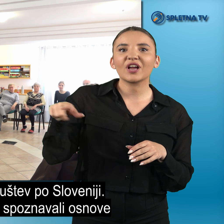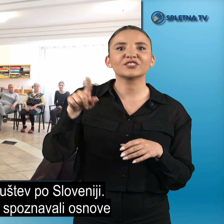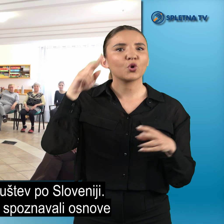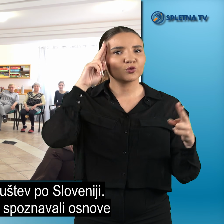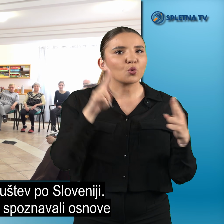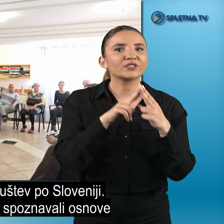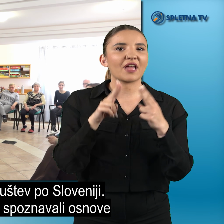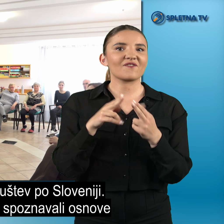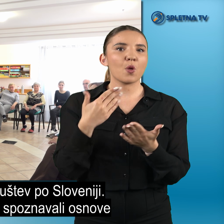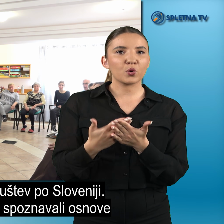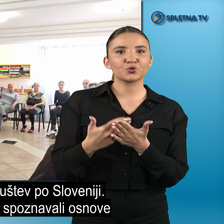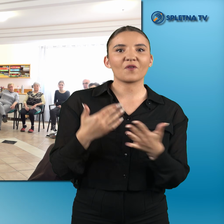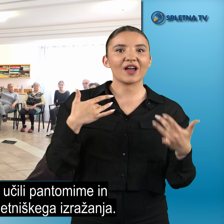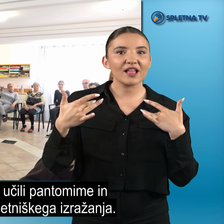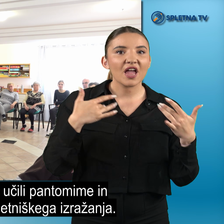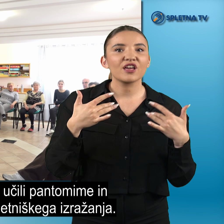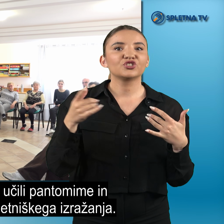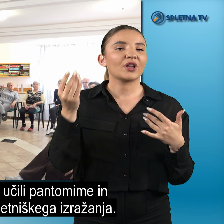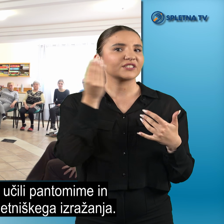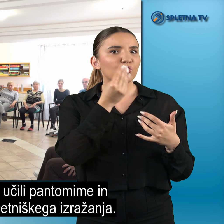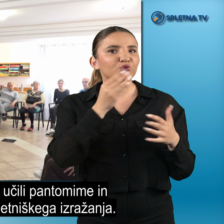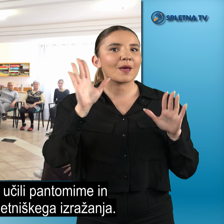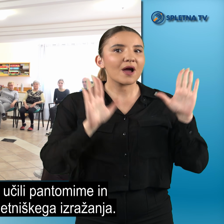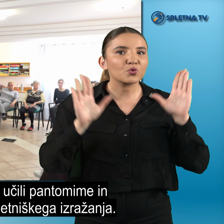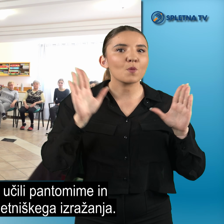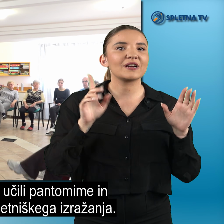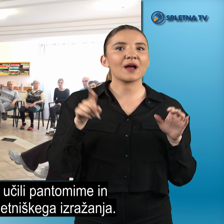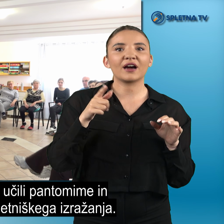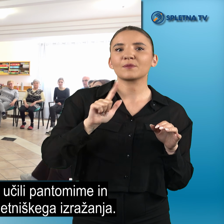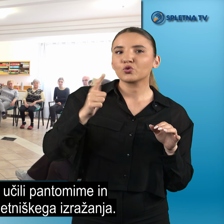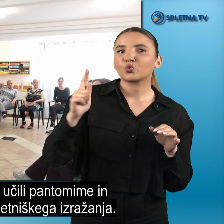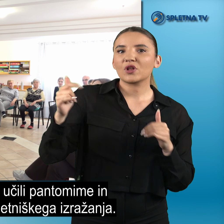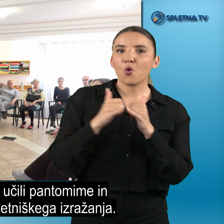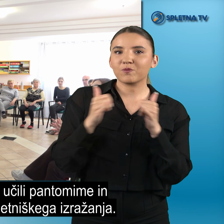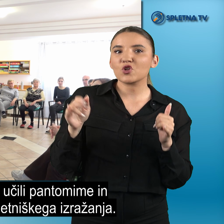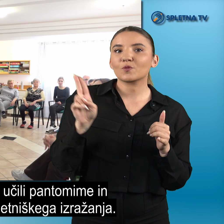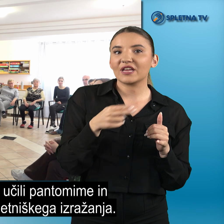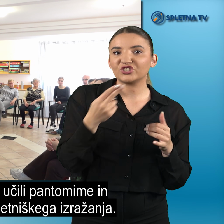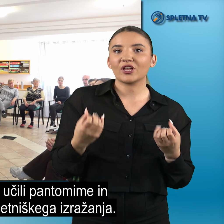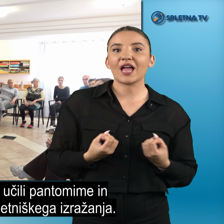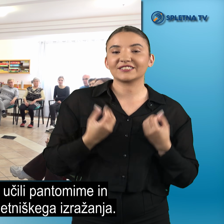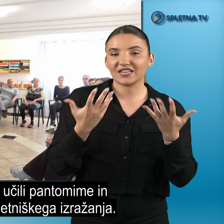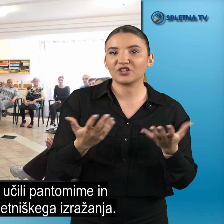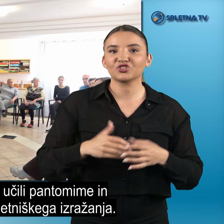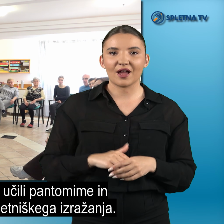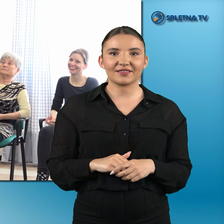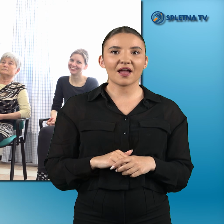Udeleženci so spoznavali osnove gledališča, se učili pantomime in drugih oblik umetniškega izražanja.